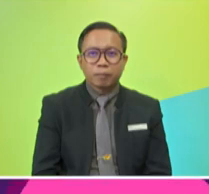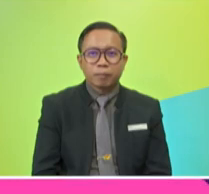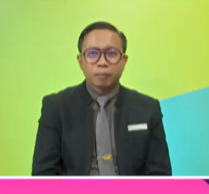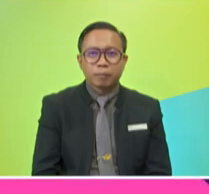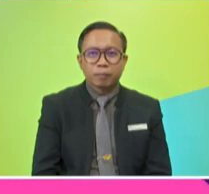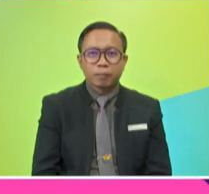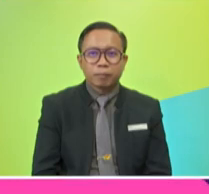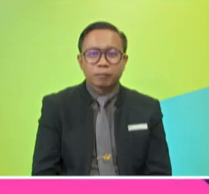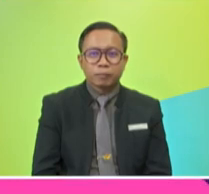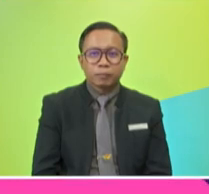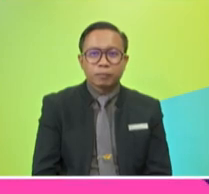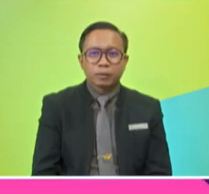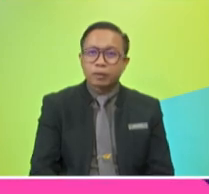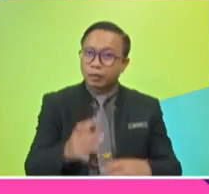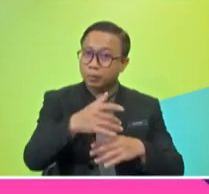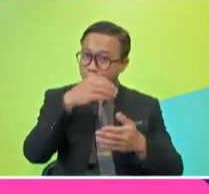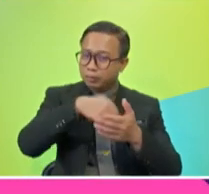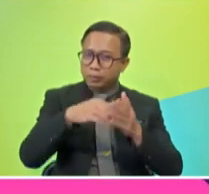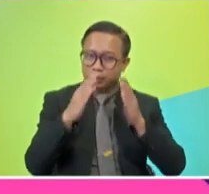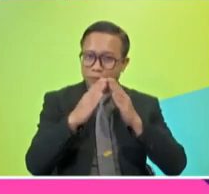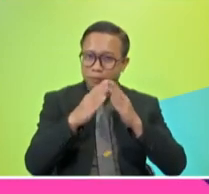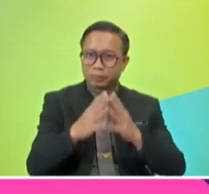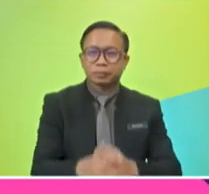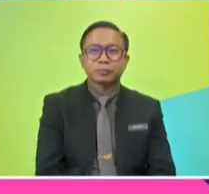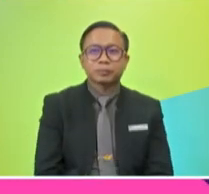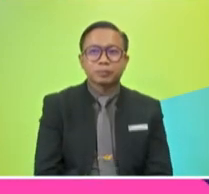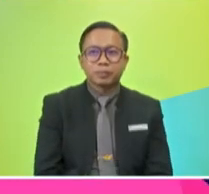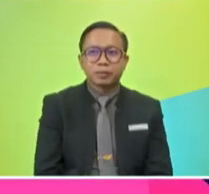Panggil masuk rumah pagi masuk rumah